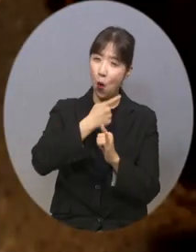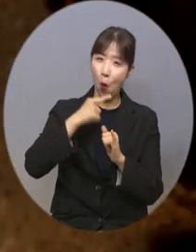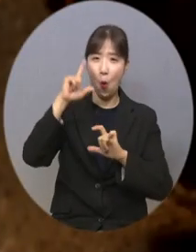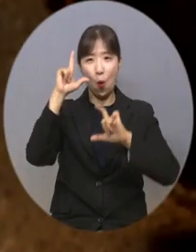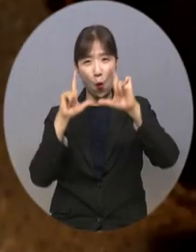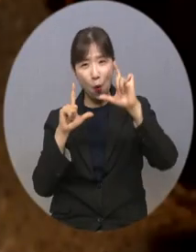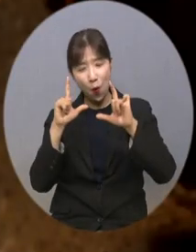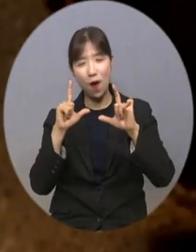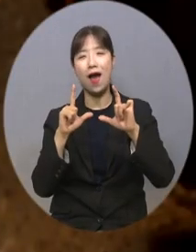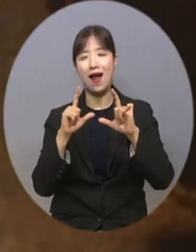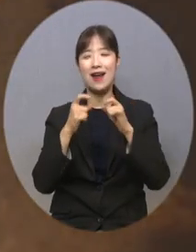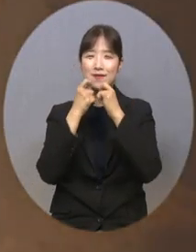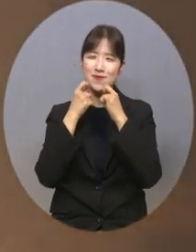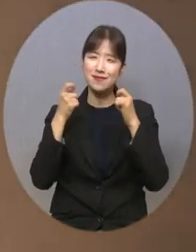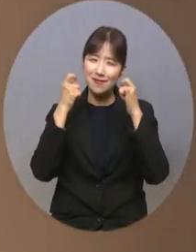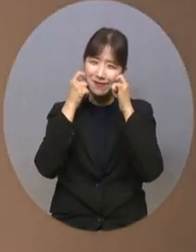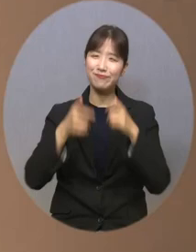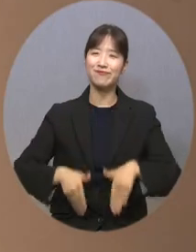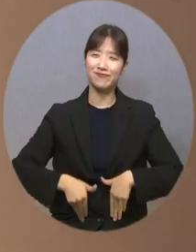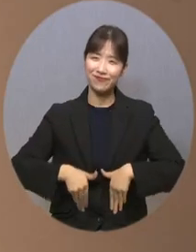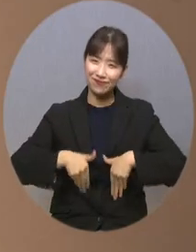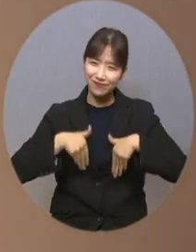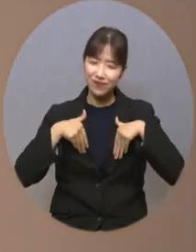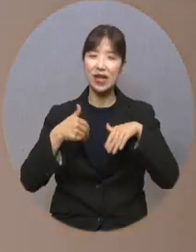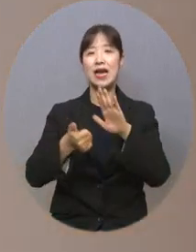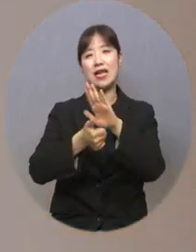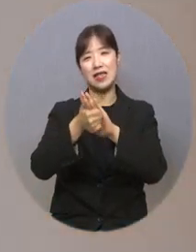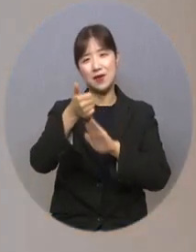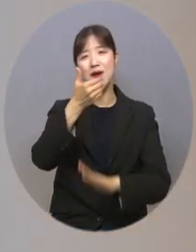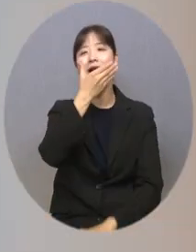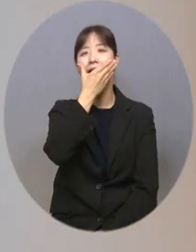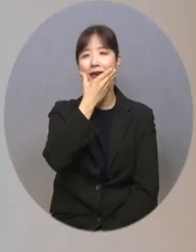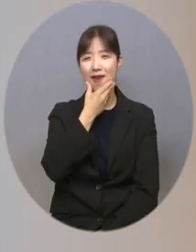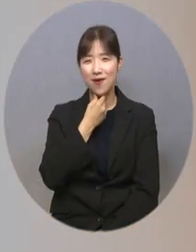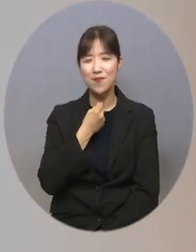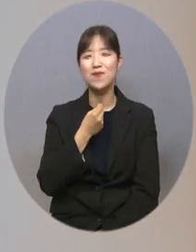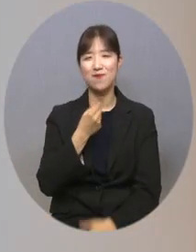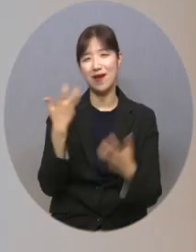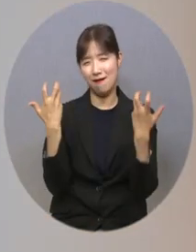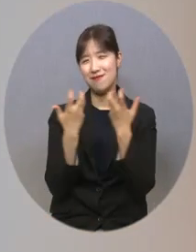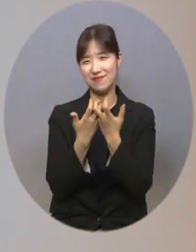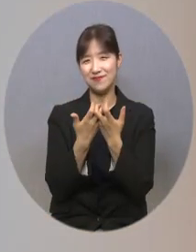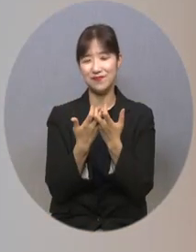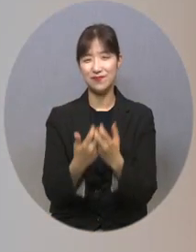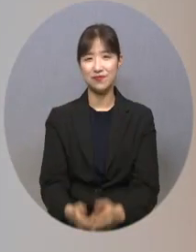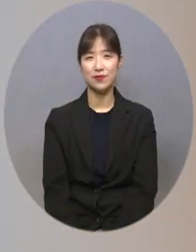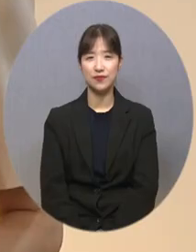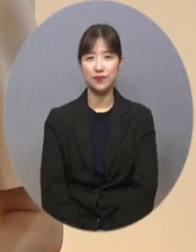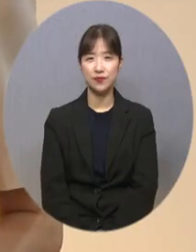표정마다 따뜻한 미소와 함께 희망과 행복이 잔뜩 묻어납니다.